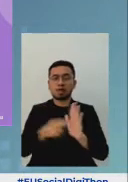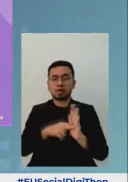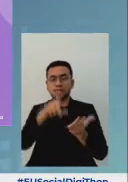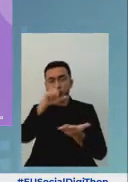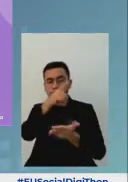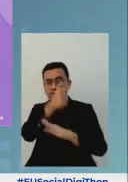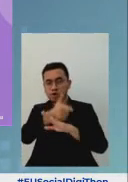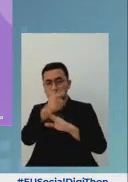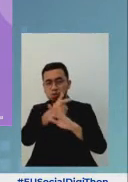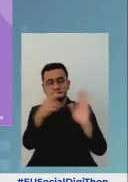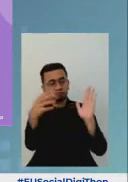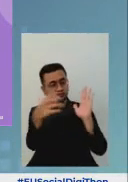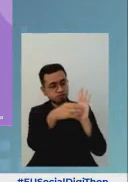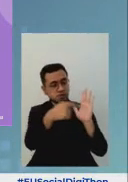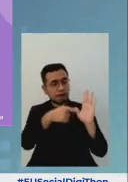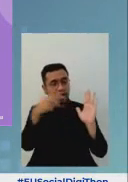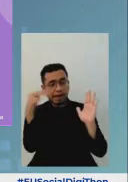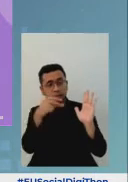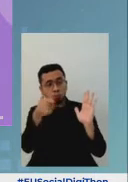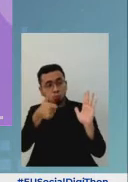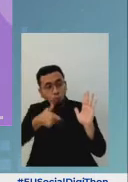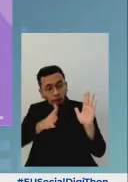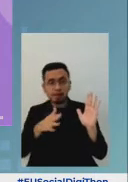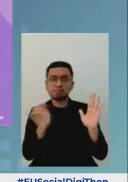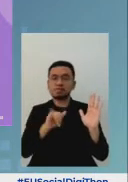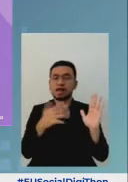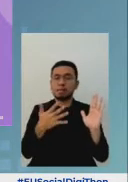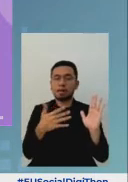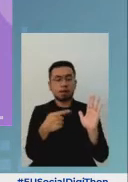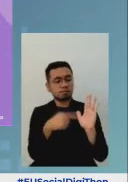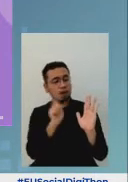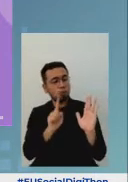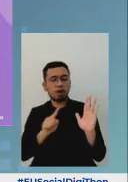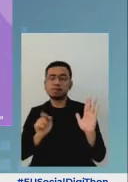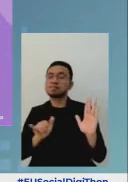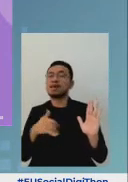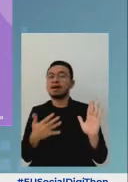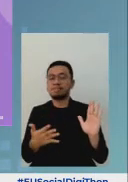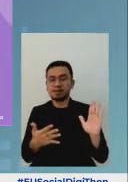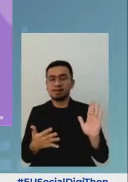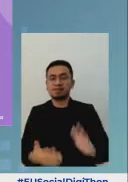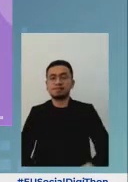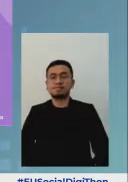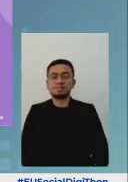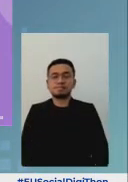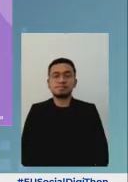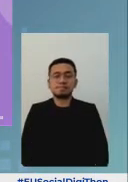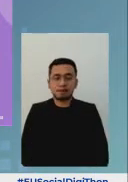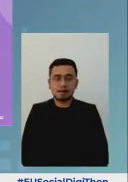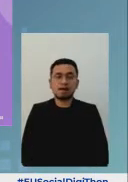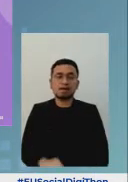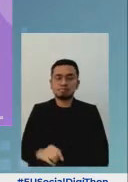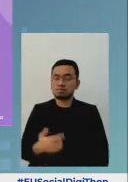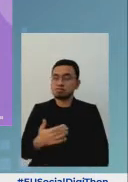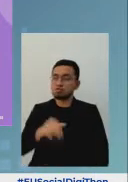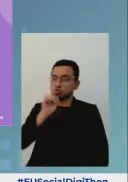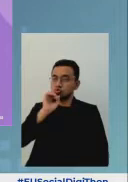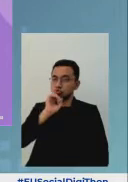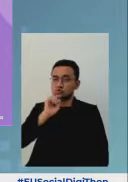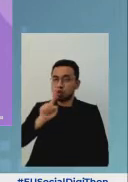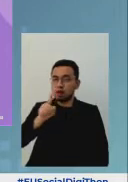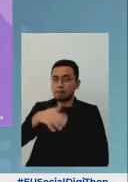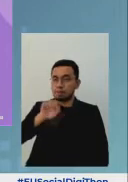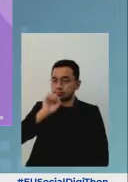nggak boleh itu seperti apa. Dan ini bukan cuma sekedar dilarang-larang. Tapi kita harus barengan berdiskusi dalam keluarga.